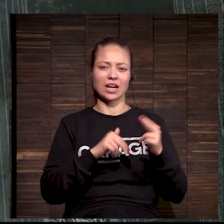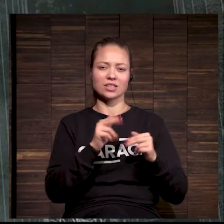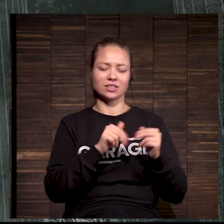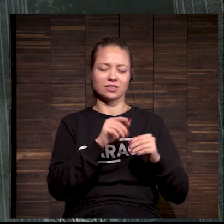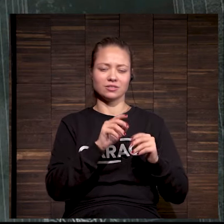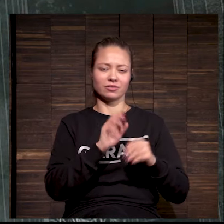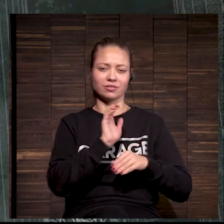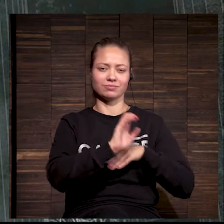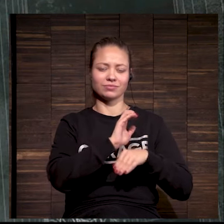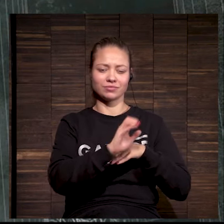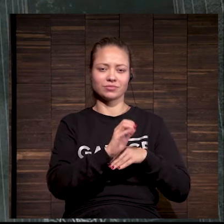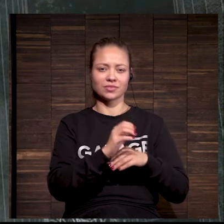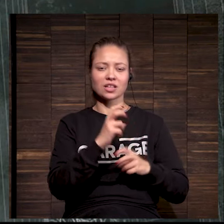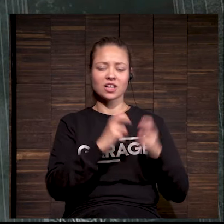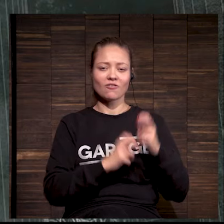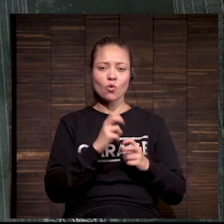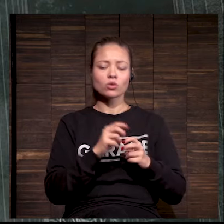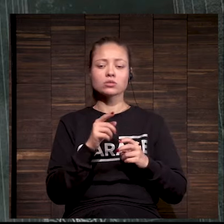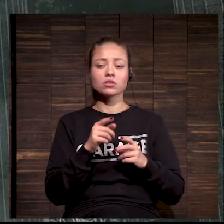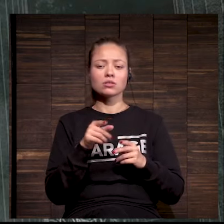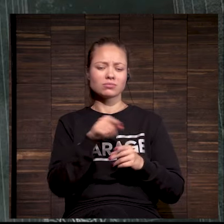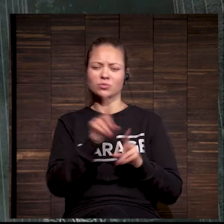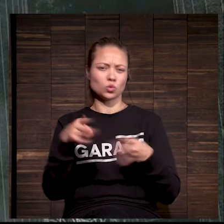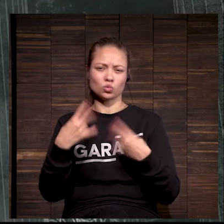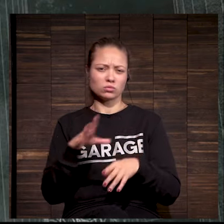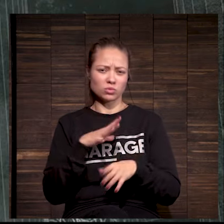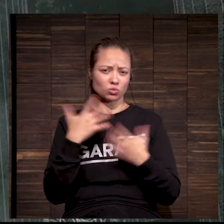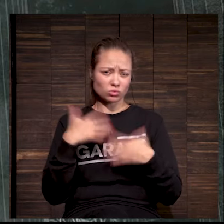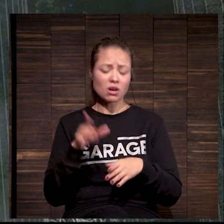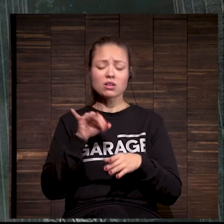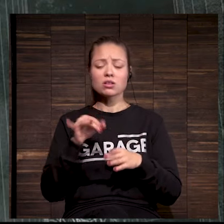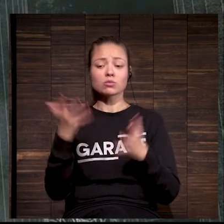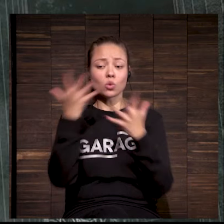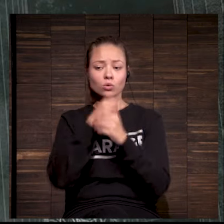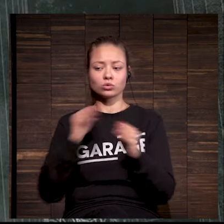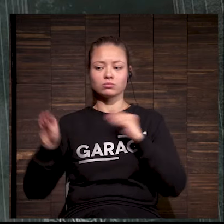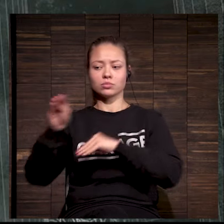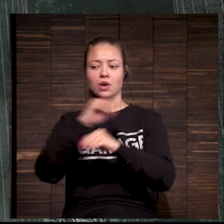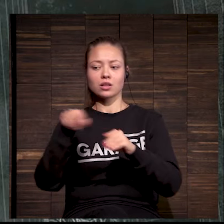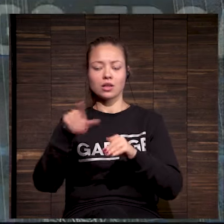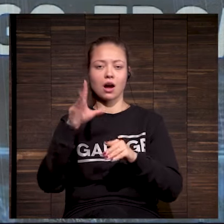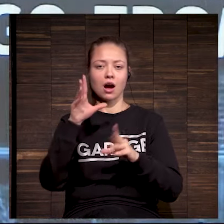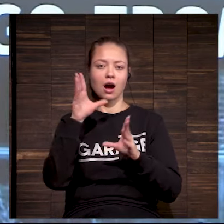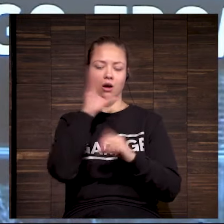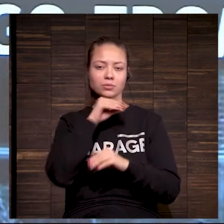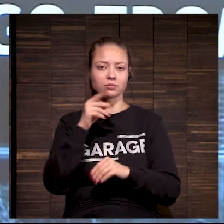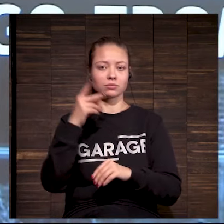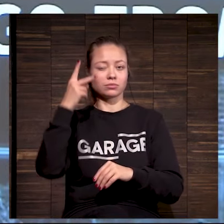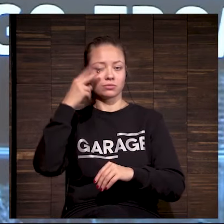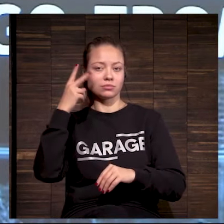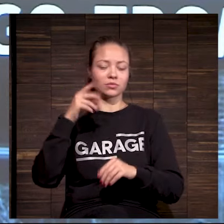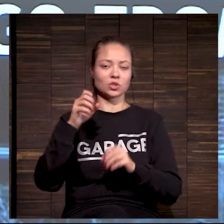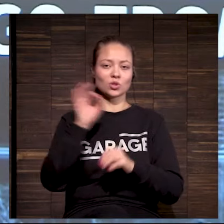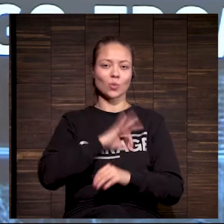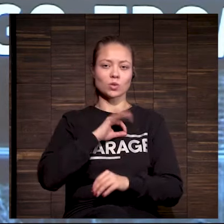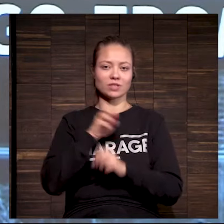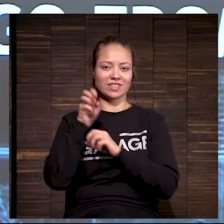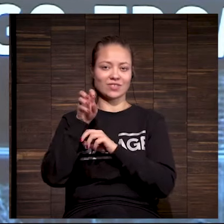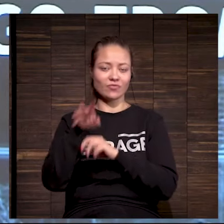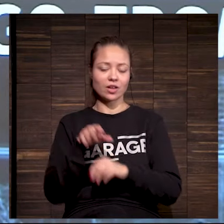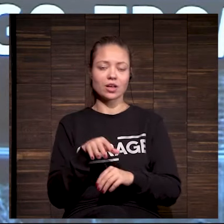ночью этих роботов по всему городу они могли перемигивались друг с другом использовать свет это просто стало